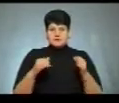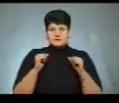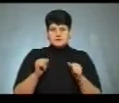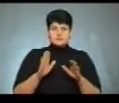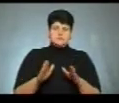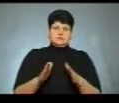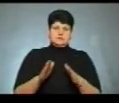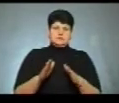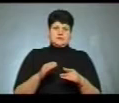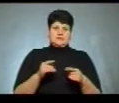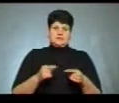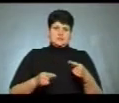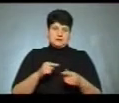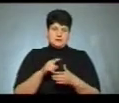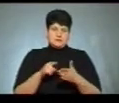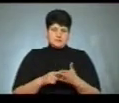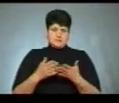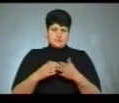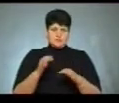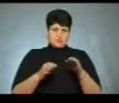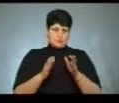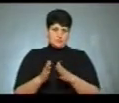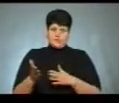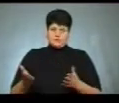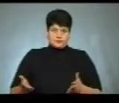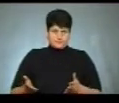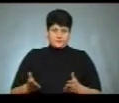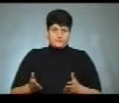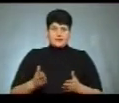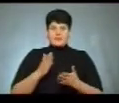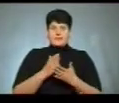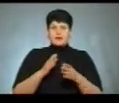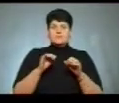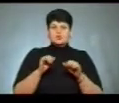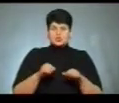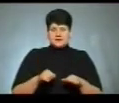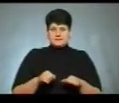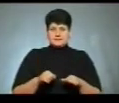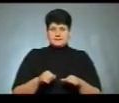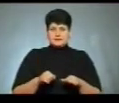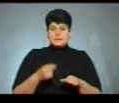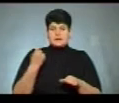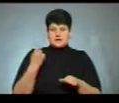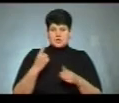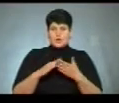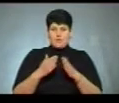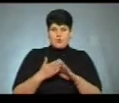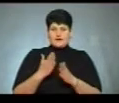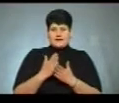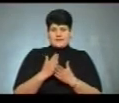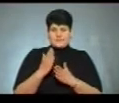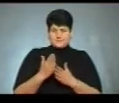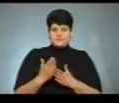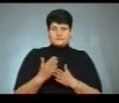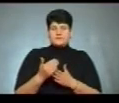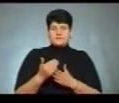спірні питання навіть і в судовому порядку, якщо таке буде. Разом з тим, є можливість, перша умова, яка стоїть